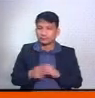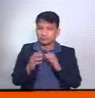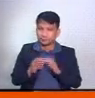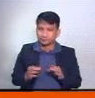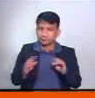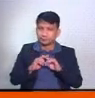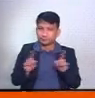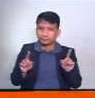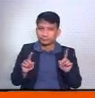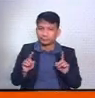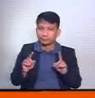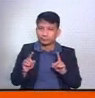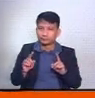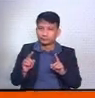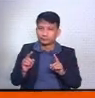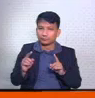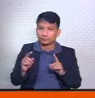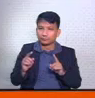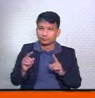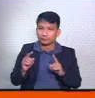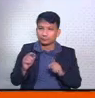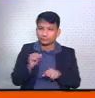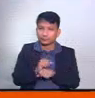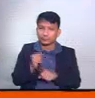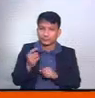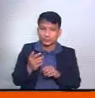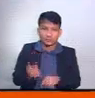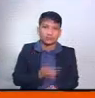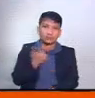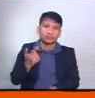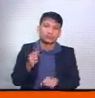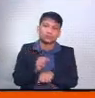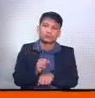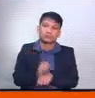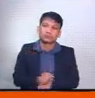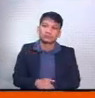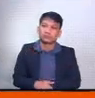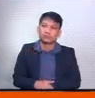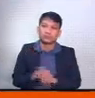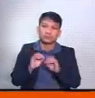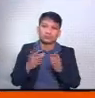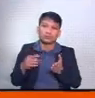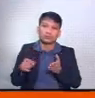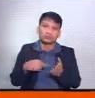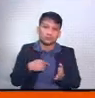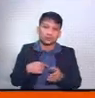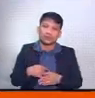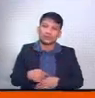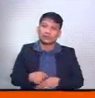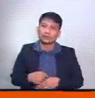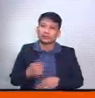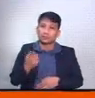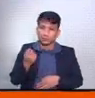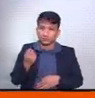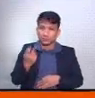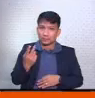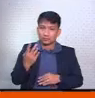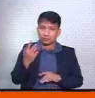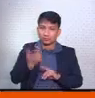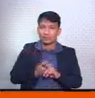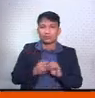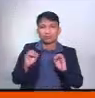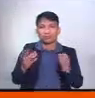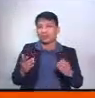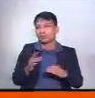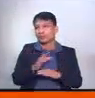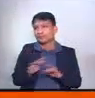pero yung pero gagas kasing kayo dun sa haba ng oras ng trabaho. Yes, Idol. Walang bayad. 13-month pay? Wala po.